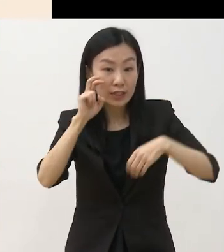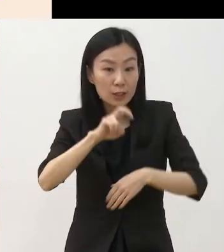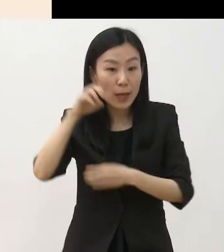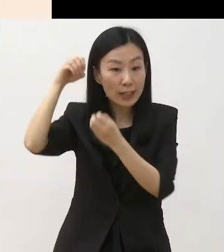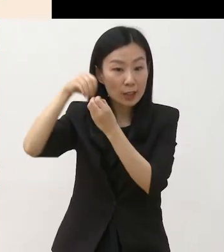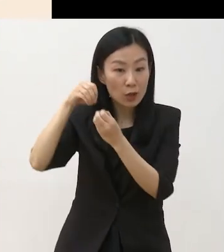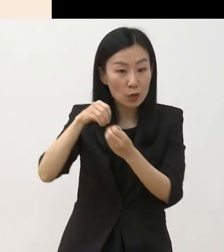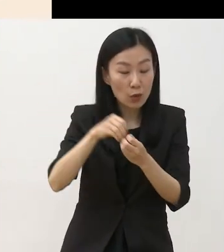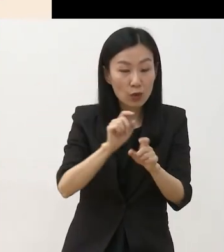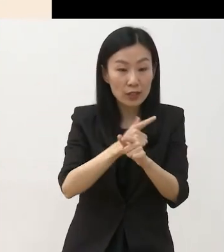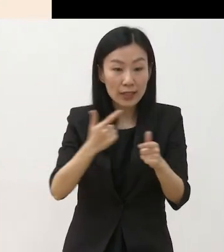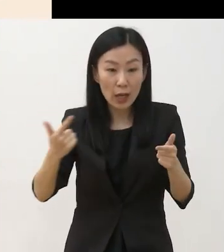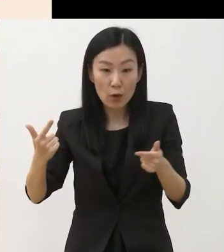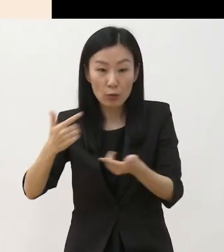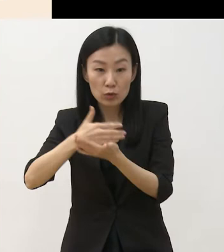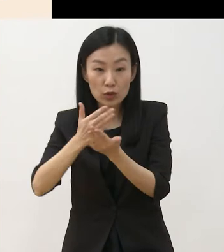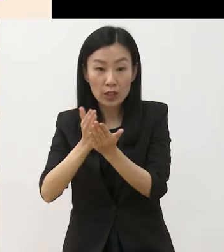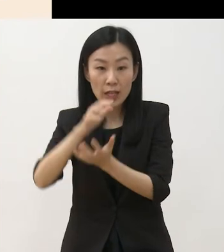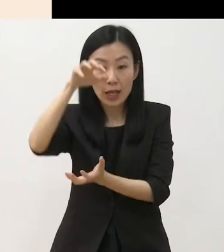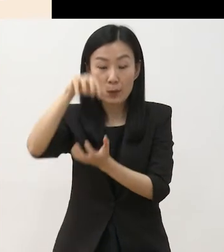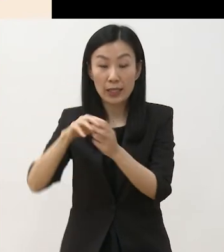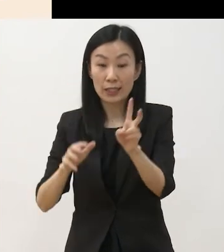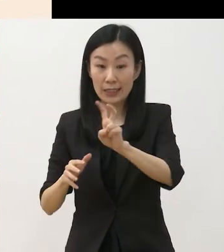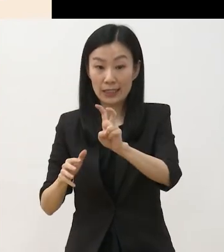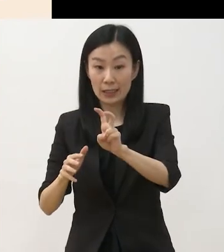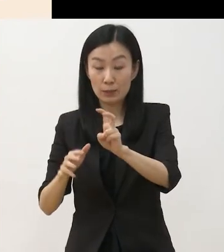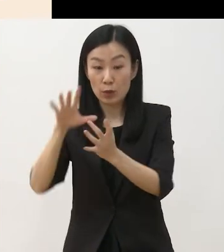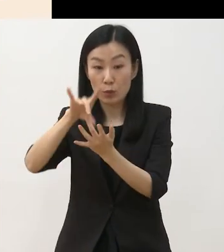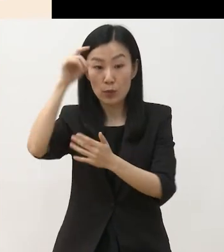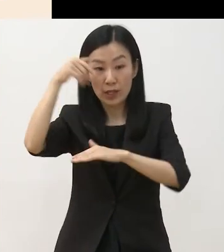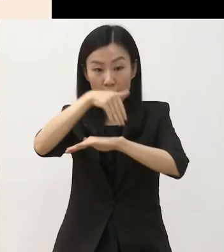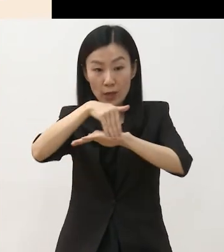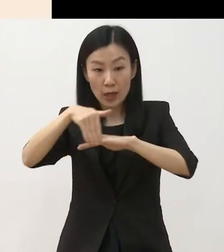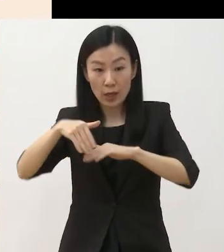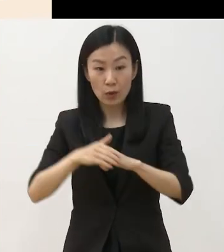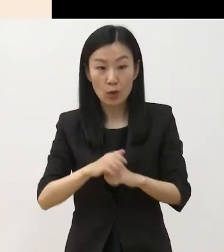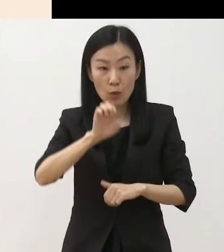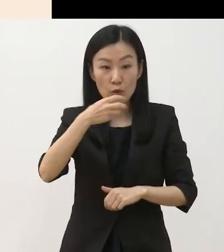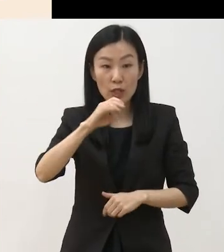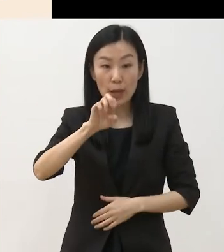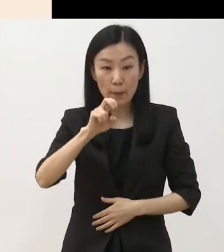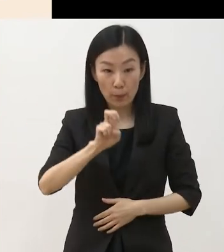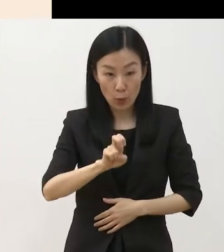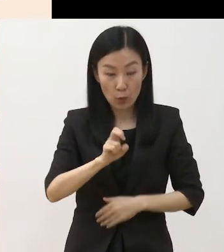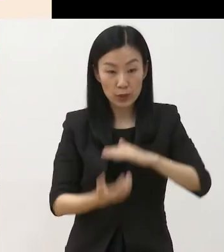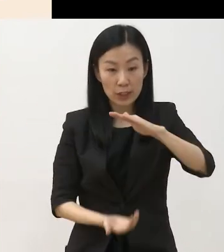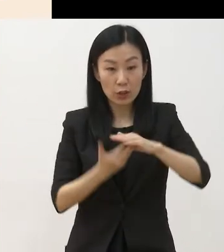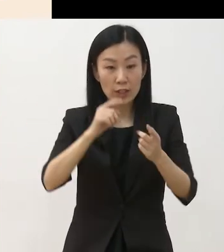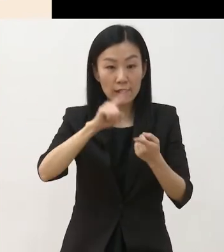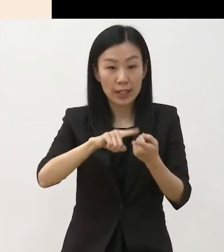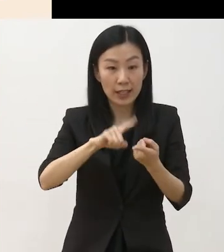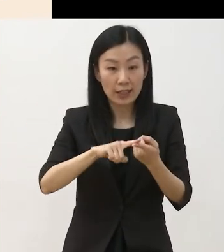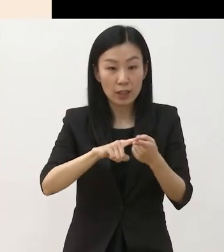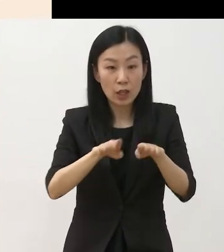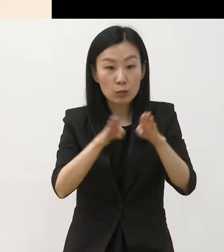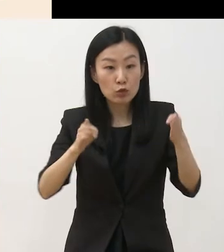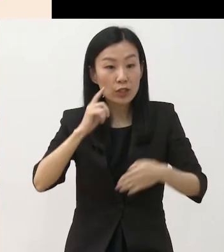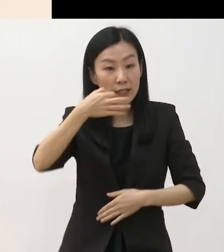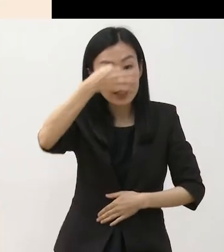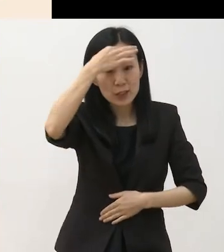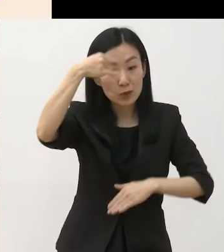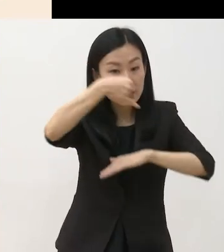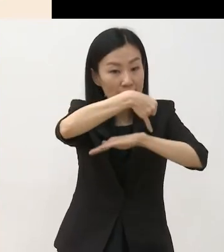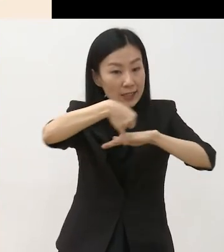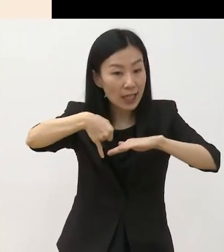분야의 창작자에 대한 20명을 선발할 예정이고요. 플랫폼 실현 지원 쪽에서는 무대 예술 분야의 디자인 및